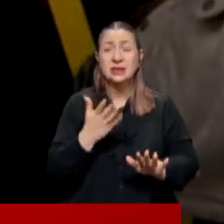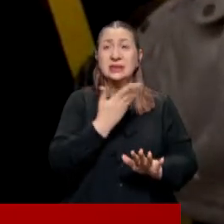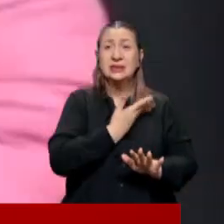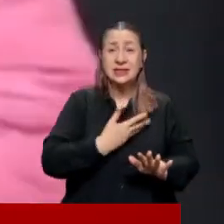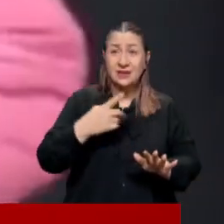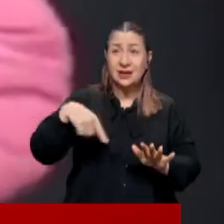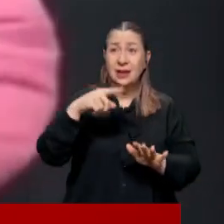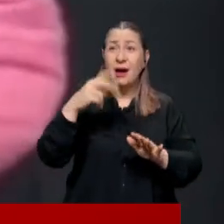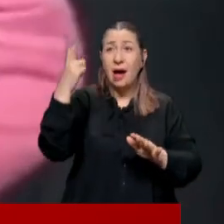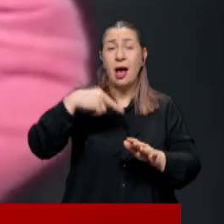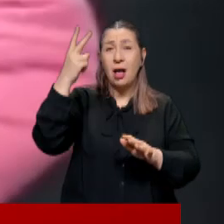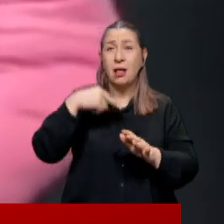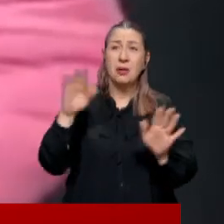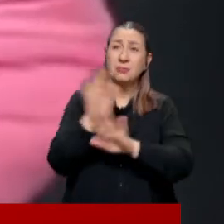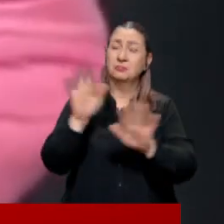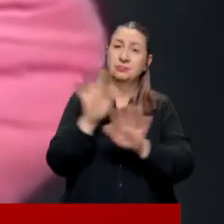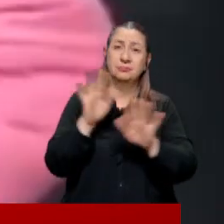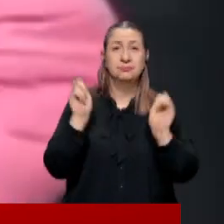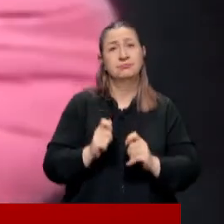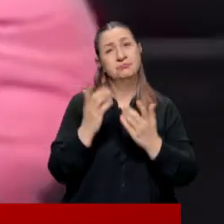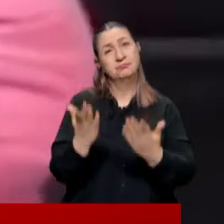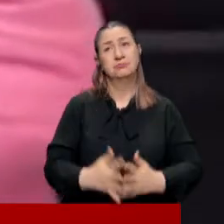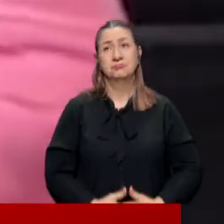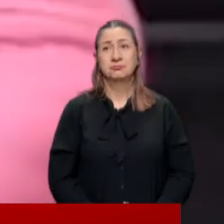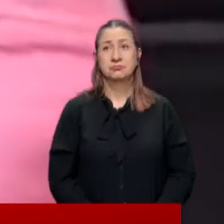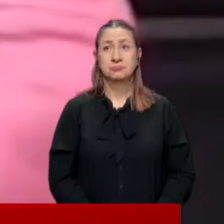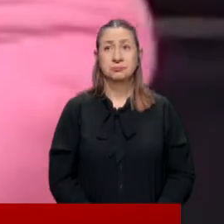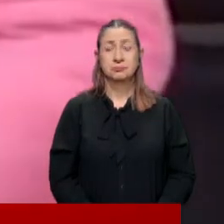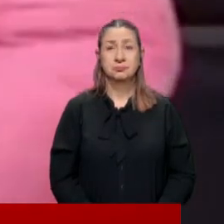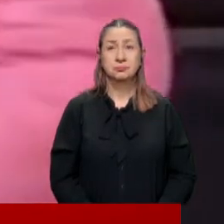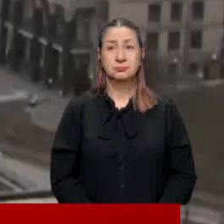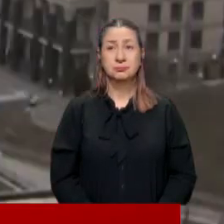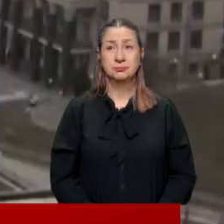sevdikleriyle Gözyaşları içinde vedalaşıyor bu